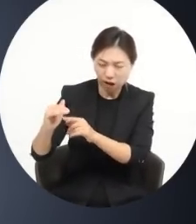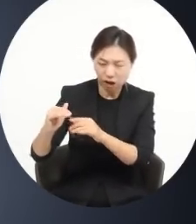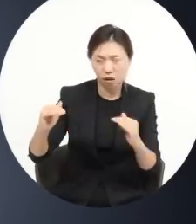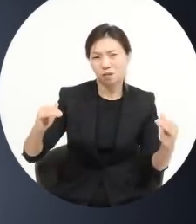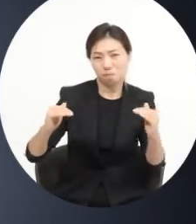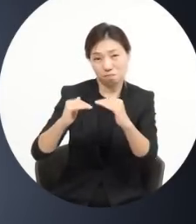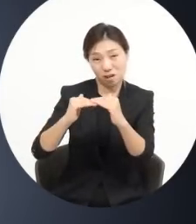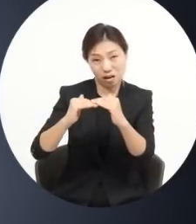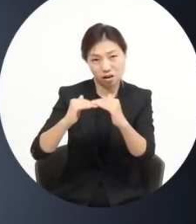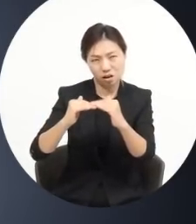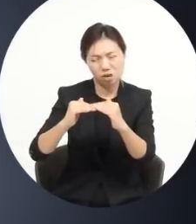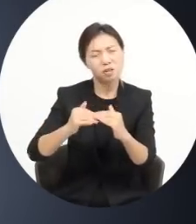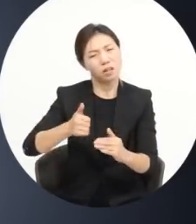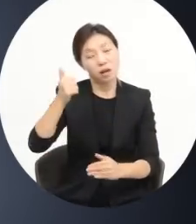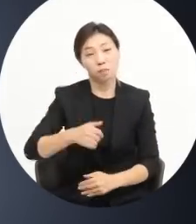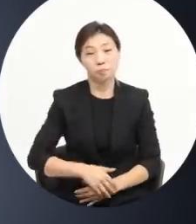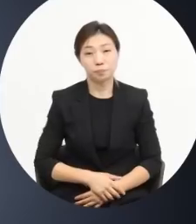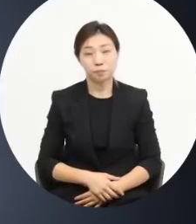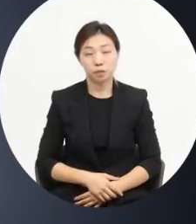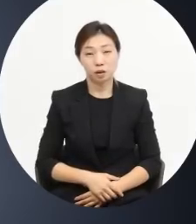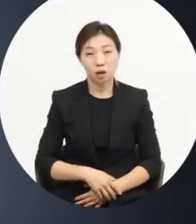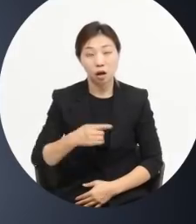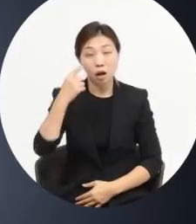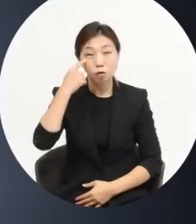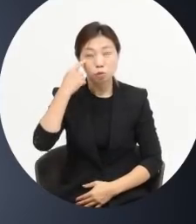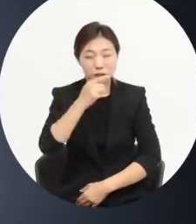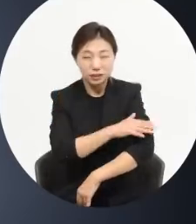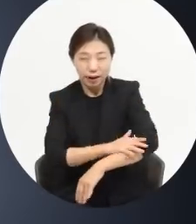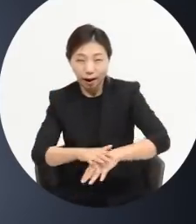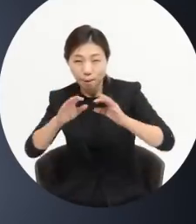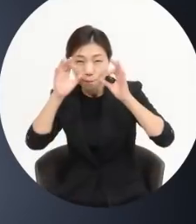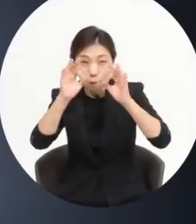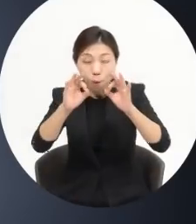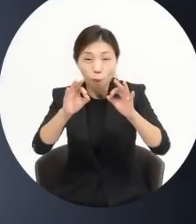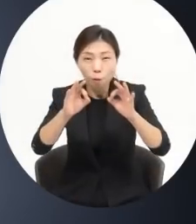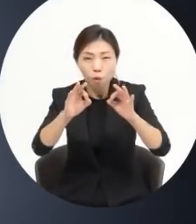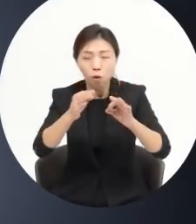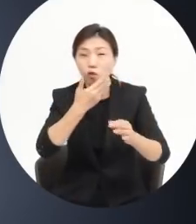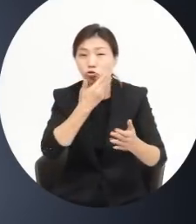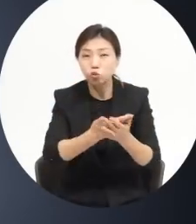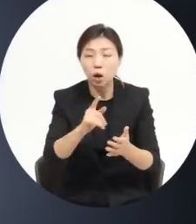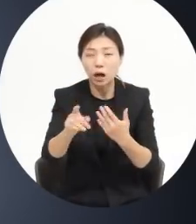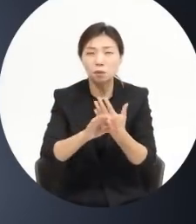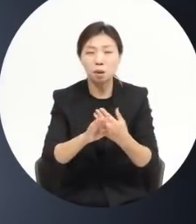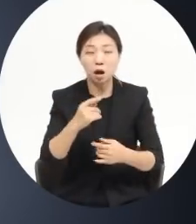눈이 작았냐 컸냐, 길쭉하냐 동그랗냐가 기준이 돼야 돼요.